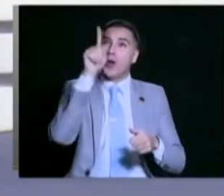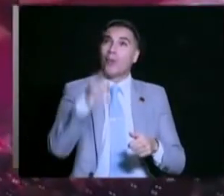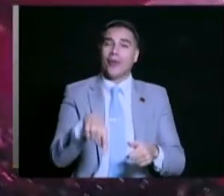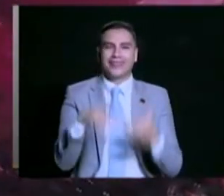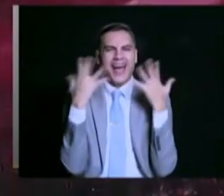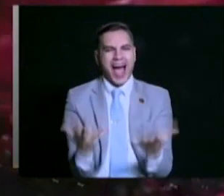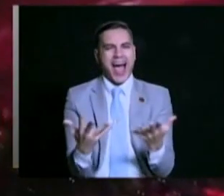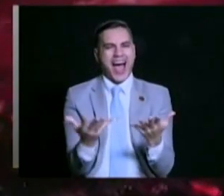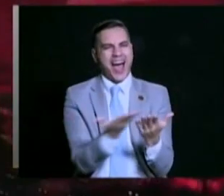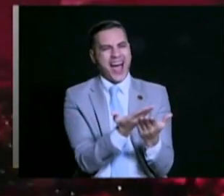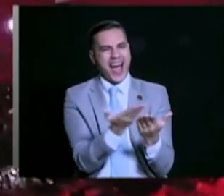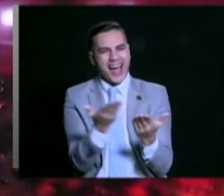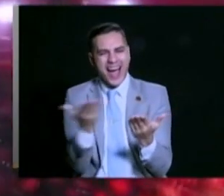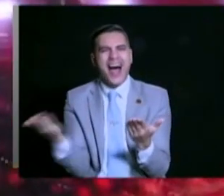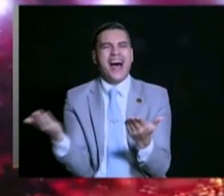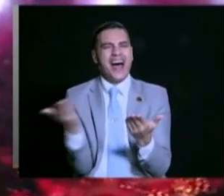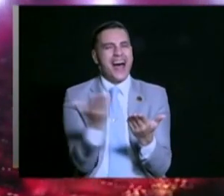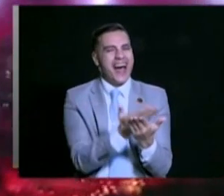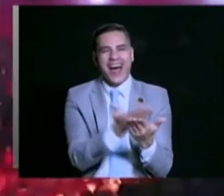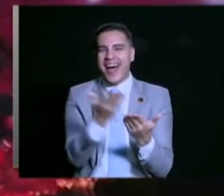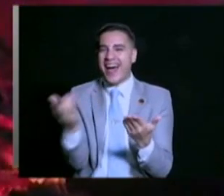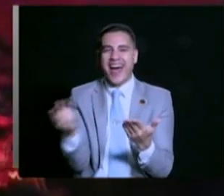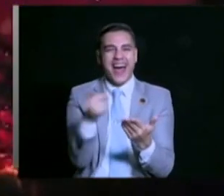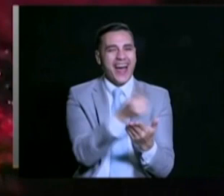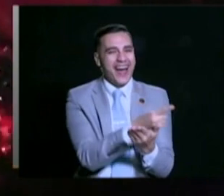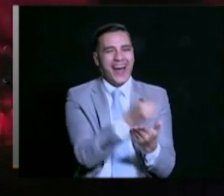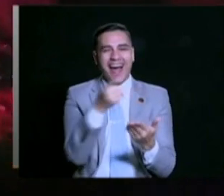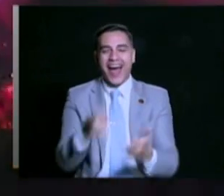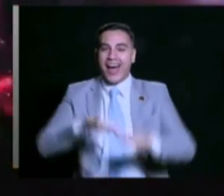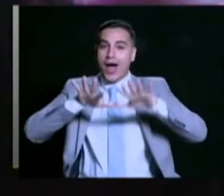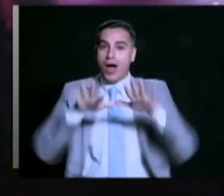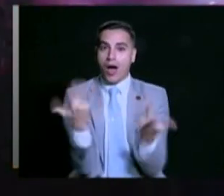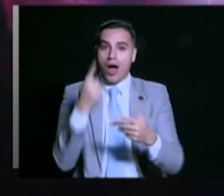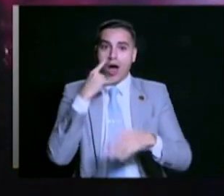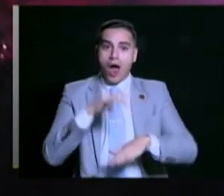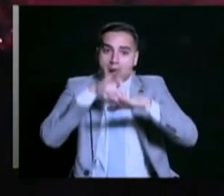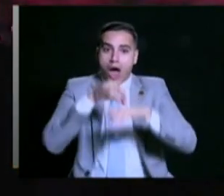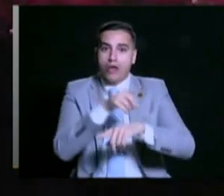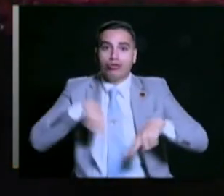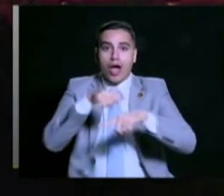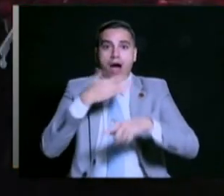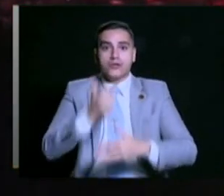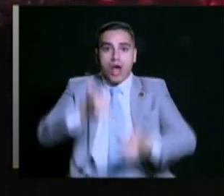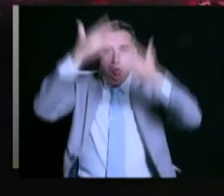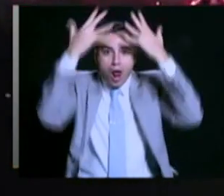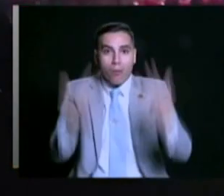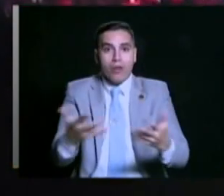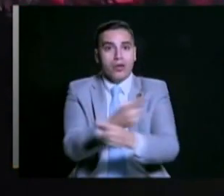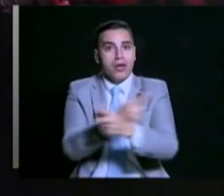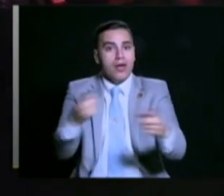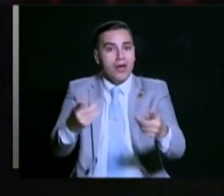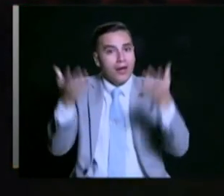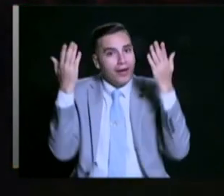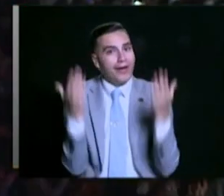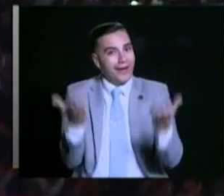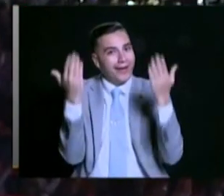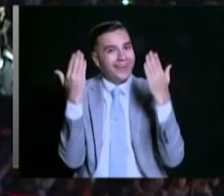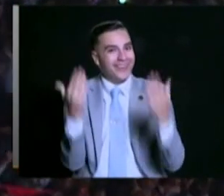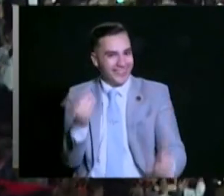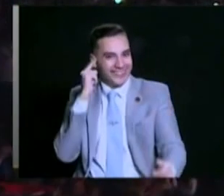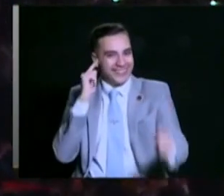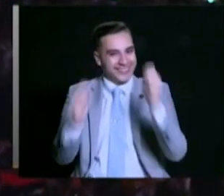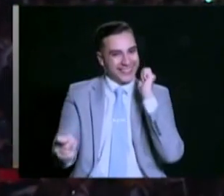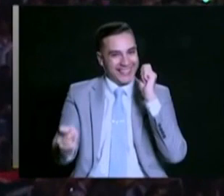الهدفنيه تترجم بلغه الاشاره على الاقل كل محطه يكون فيها برنامج واحد بيترجم اشاره محتاجين ان الاعلام المصري